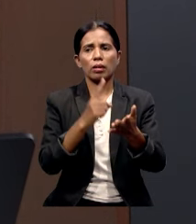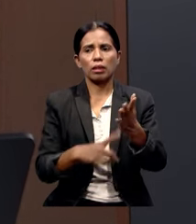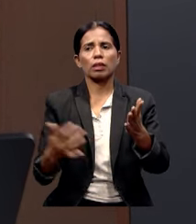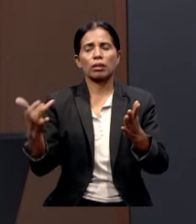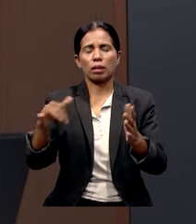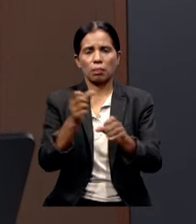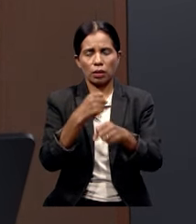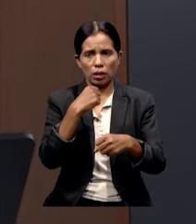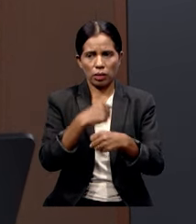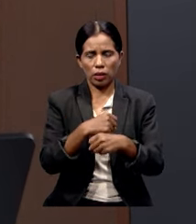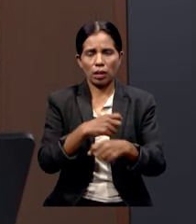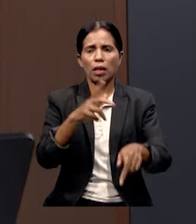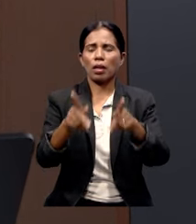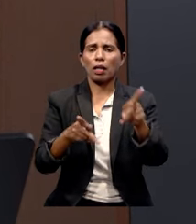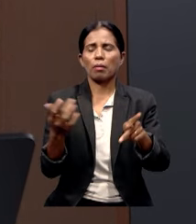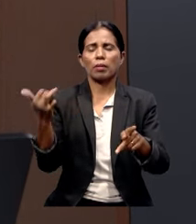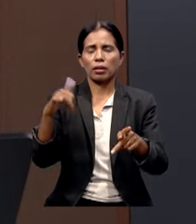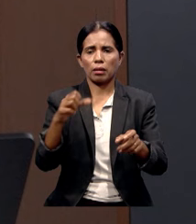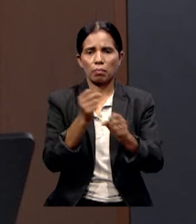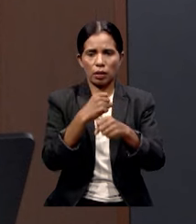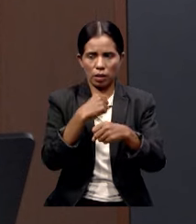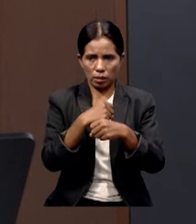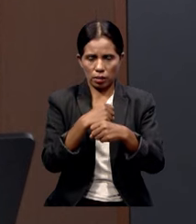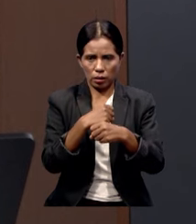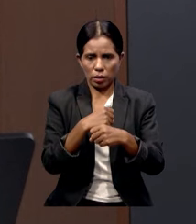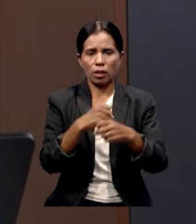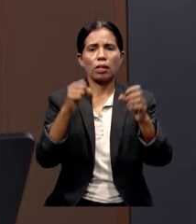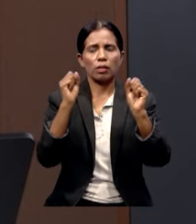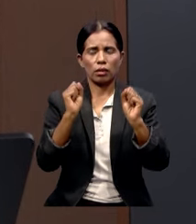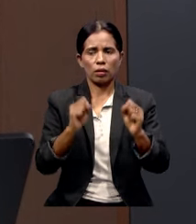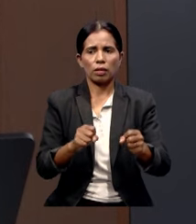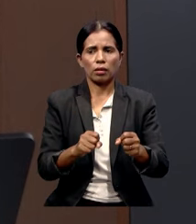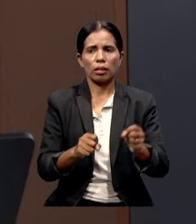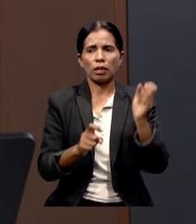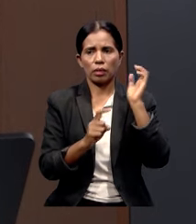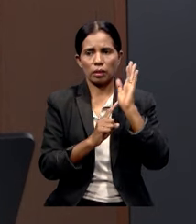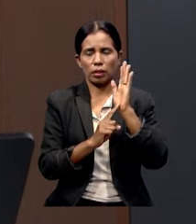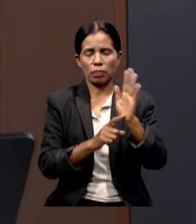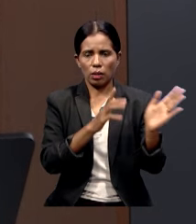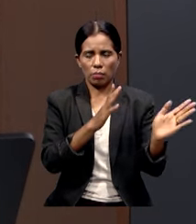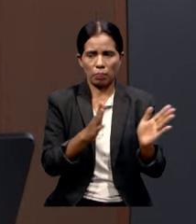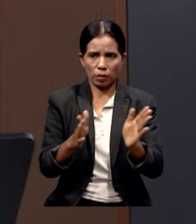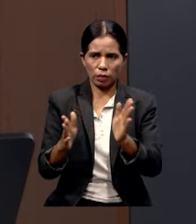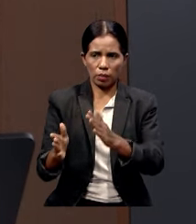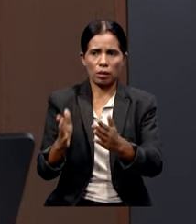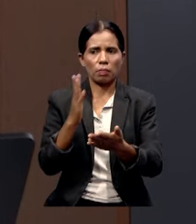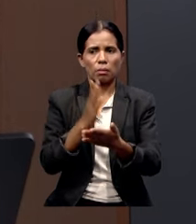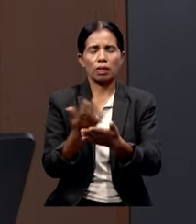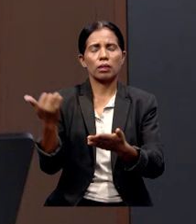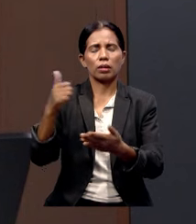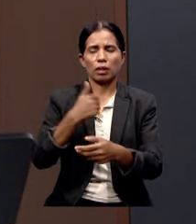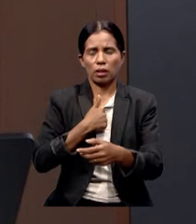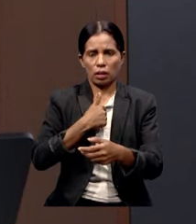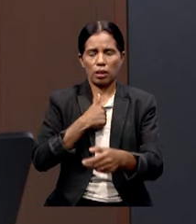bele atu halo komunidade sira atu bele halo hodi sai mos preparasan prevensan ba sernia